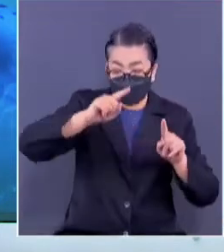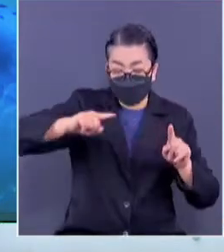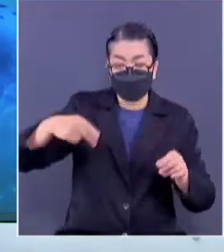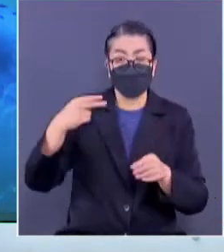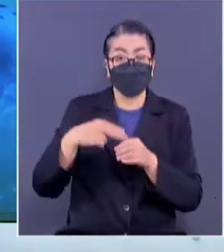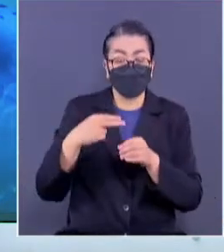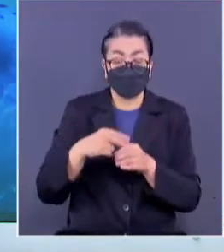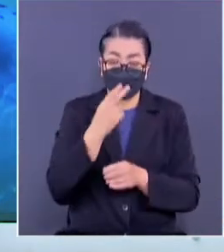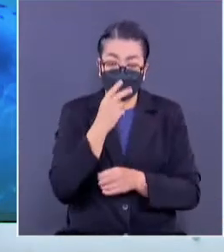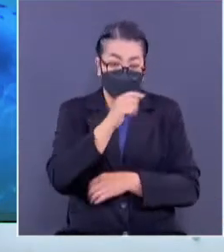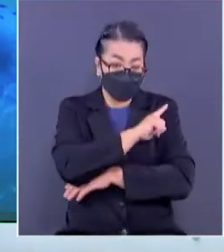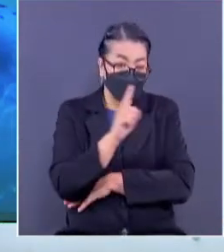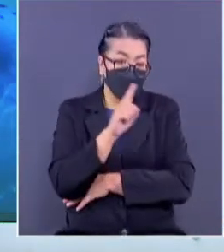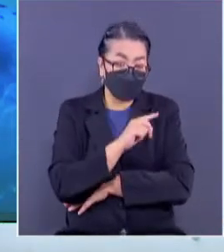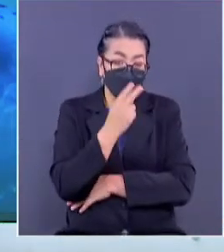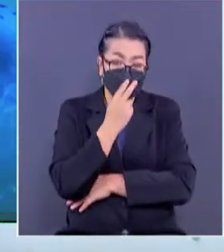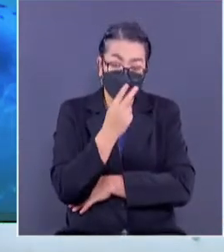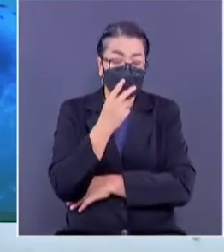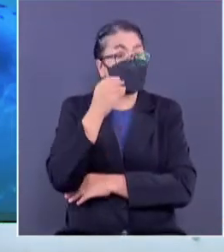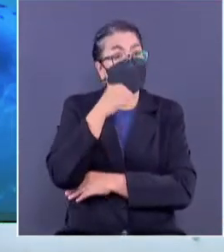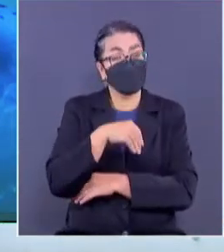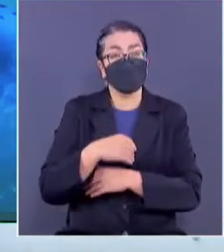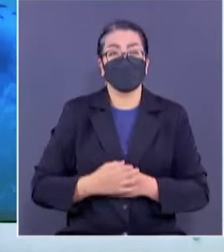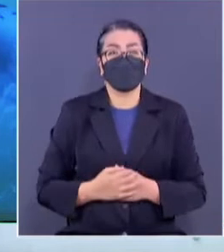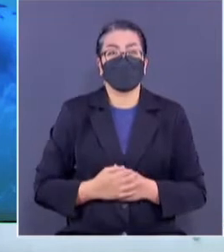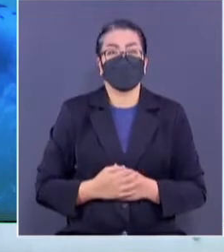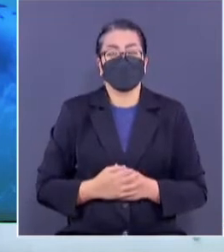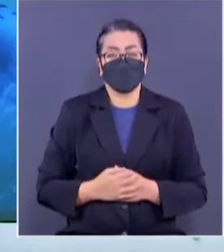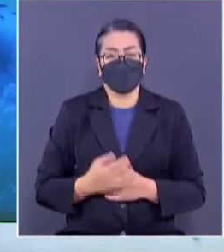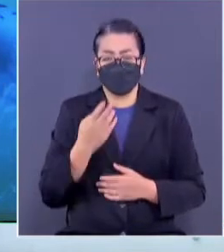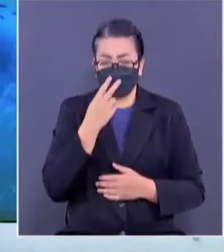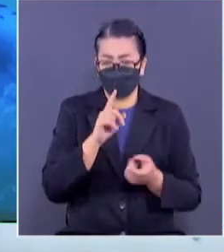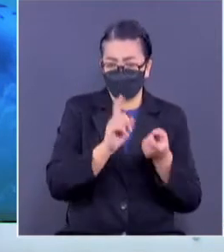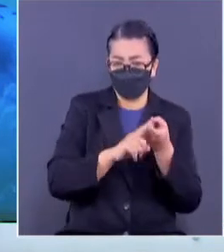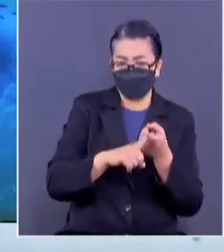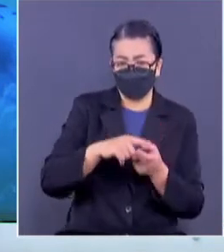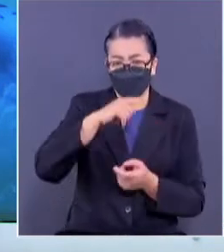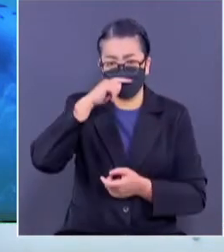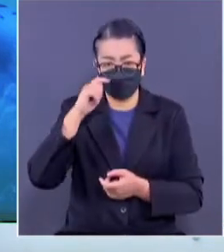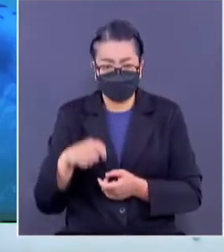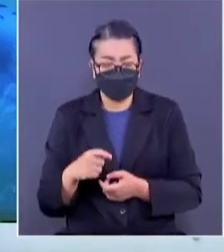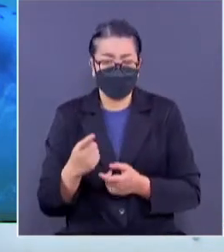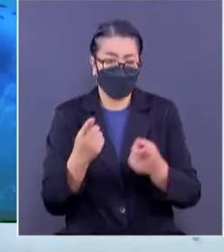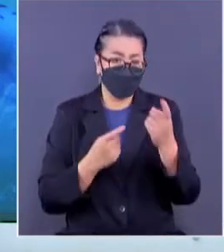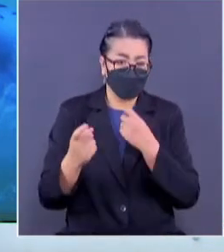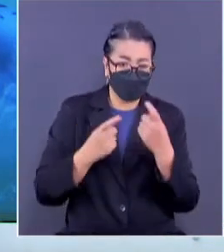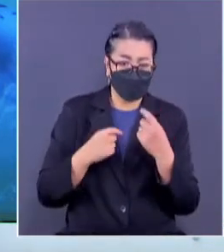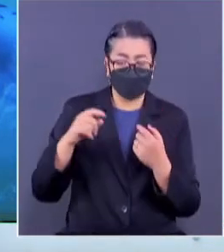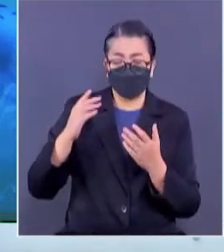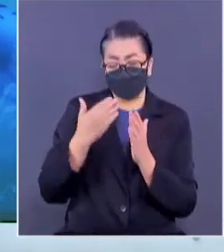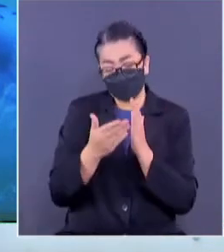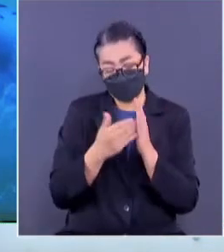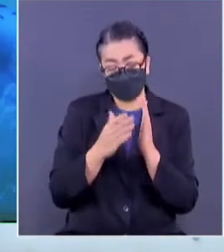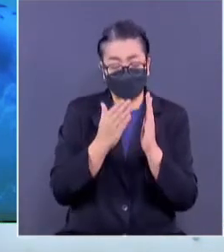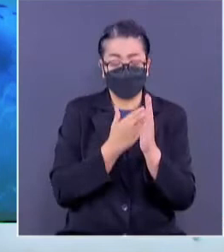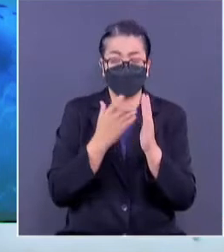ติดตามกันเป็นรายวันครับสำหรับสถานการณ์ที่เกิดขึ้นเพราะมีความอาหารเสียแล้วนั้นเองBrand sale UKในเริ่มมีคำถามกับปลาที่ฟ้าฝั่งตะวันตก